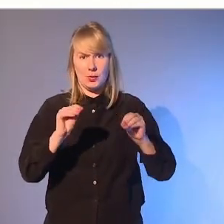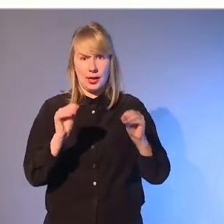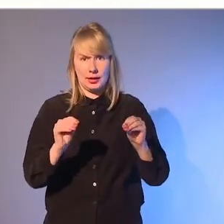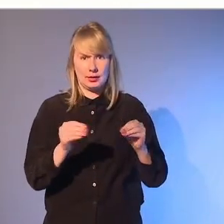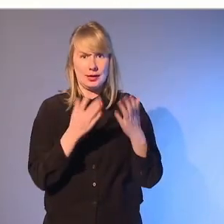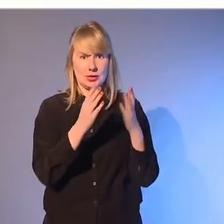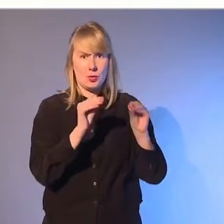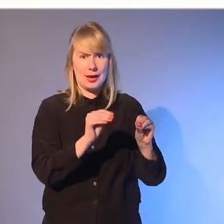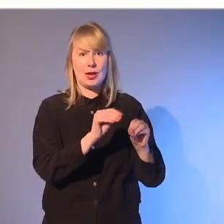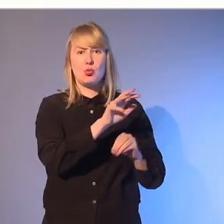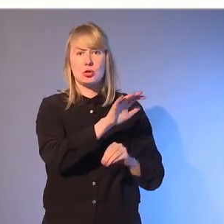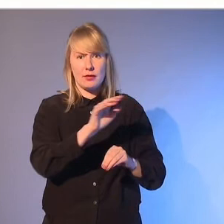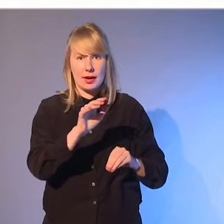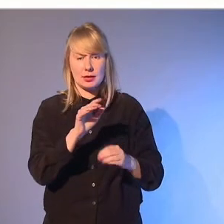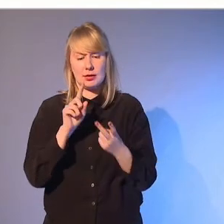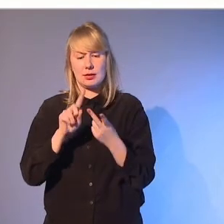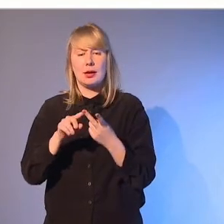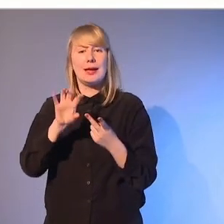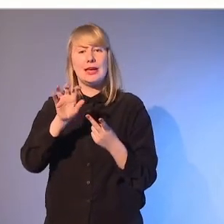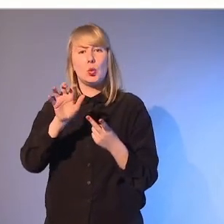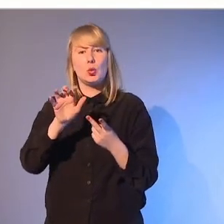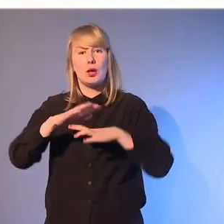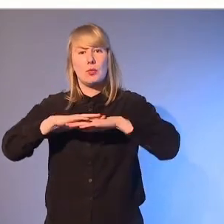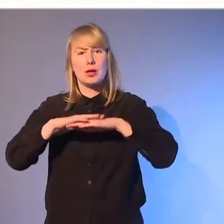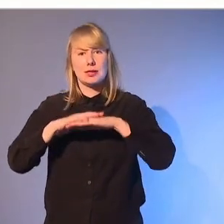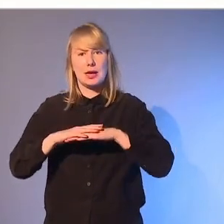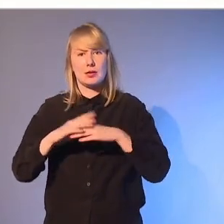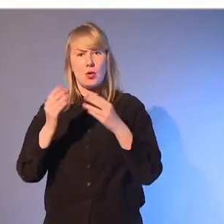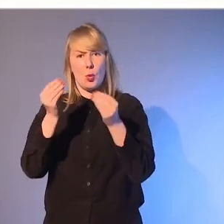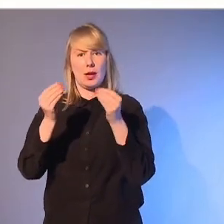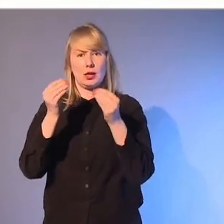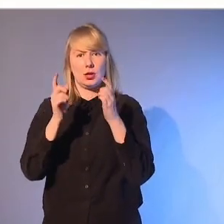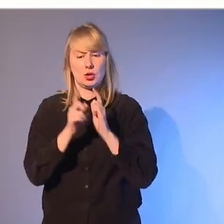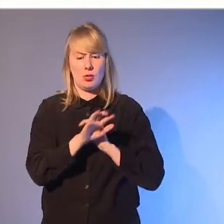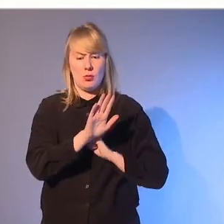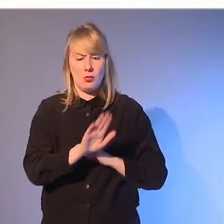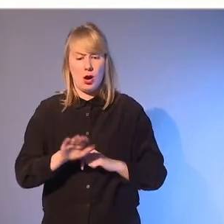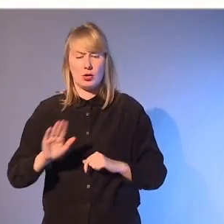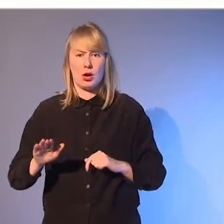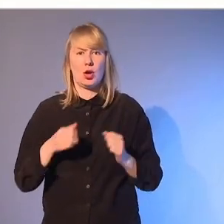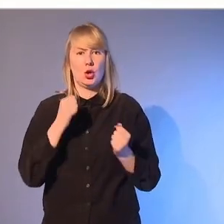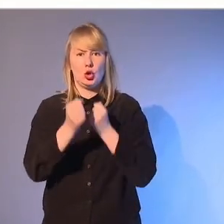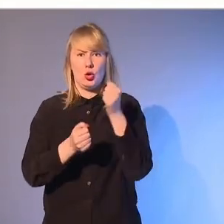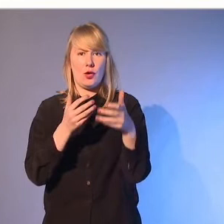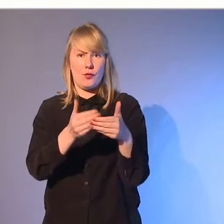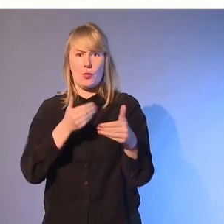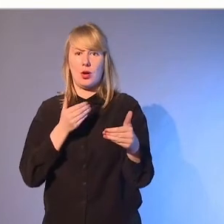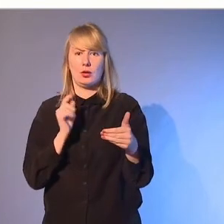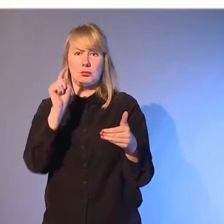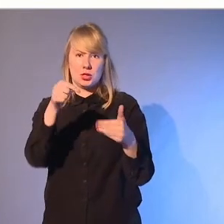leseopplæringen som er bokstavert, og så har vi den ikonbaserte leseopplæringen som ungene gjøre lenge før de kommer på